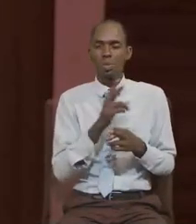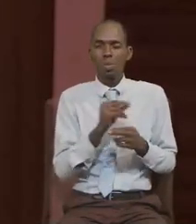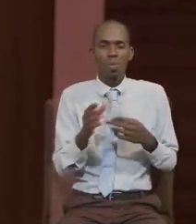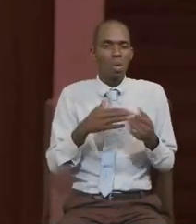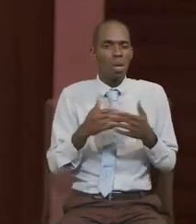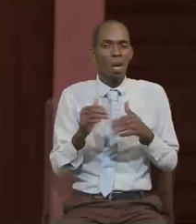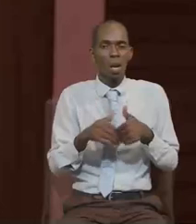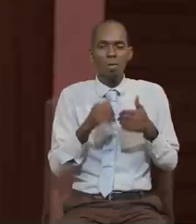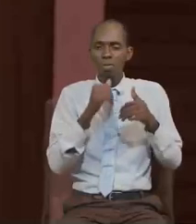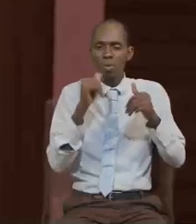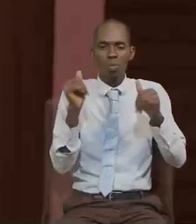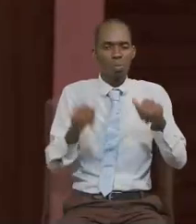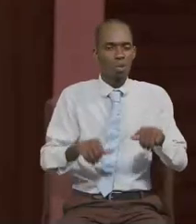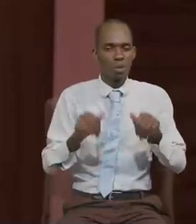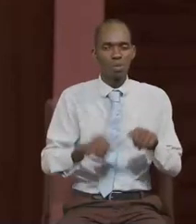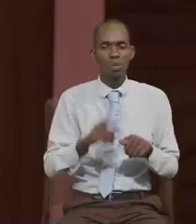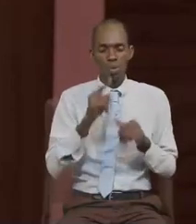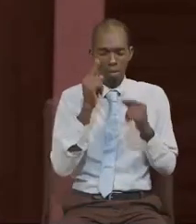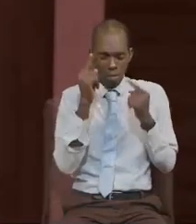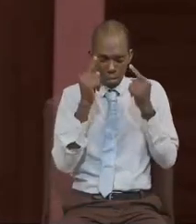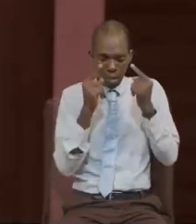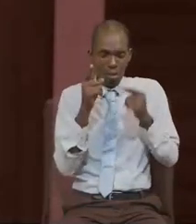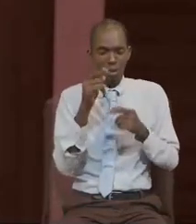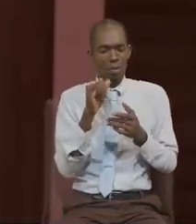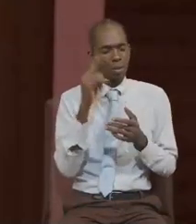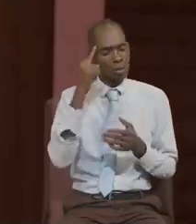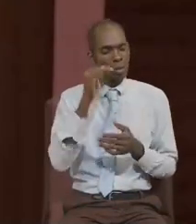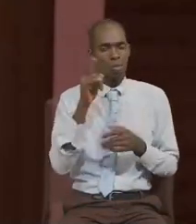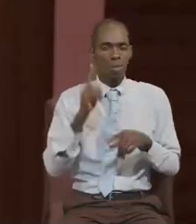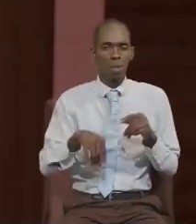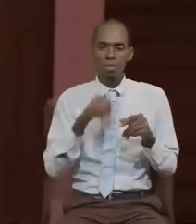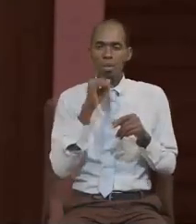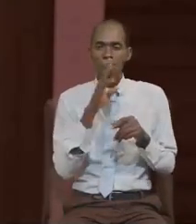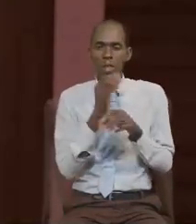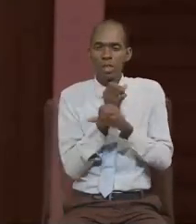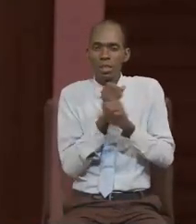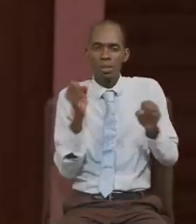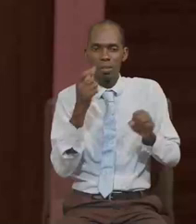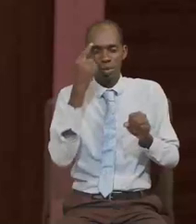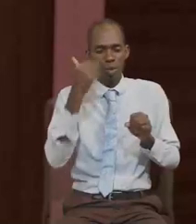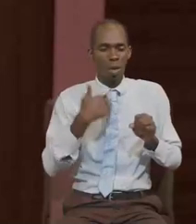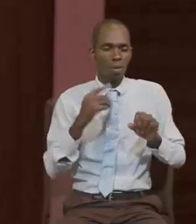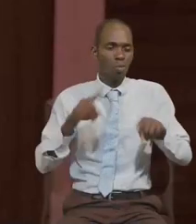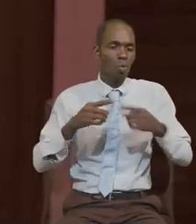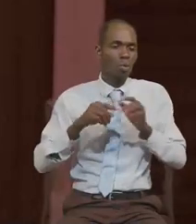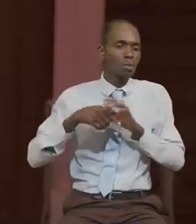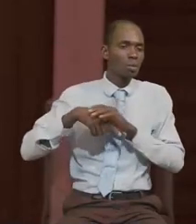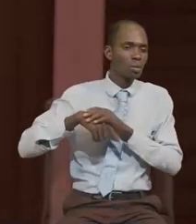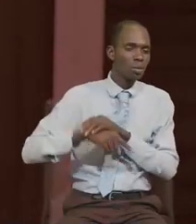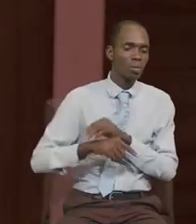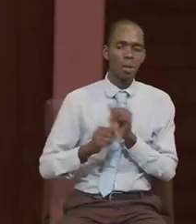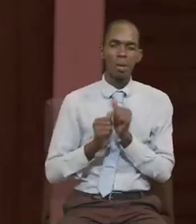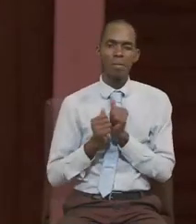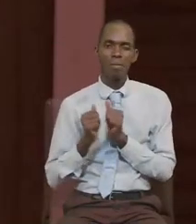Peu importe l'impossibilité que tu perçois pour ton salut, parce que tu es allé très loin et parce que ta conscience, ton cœur t'a